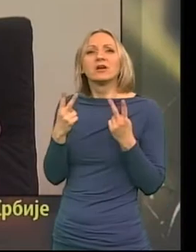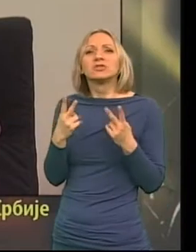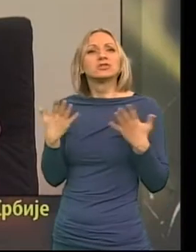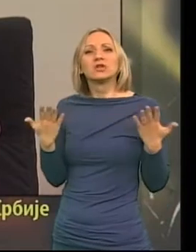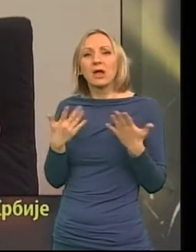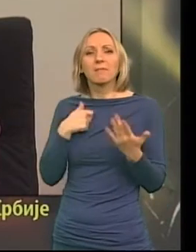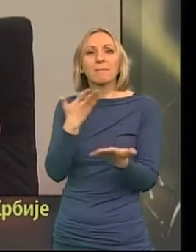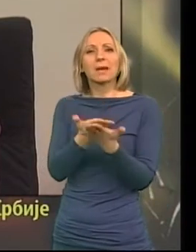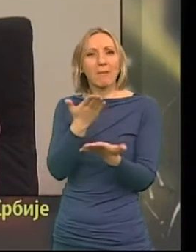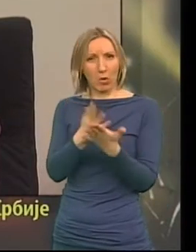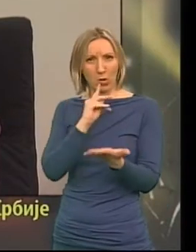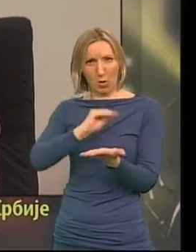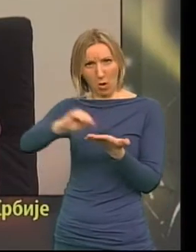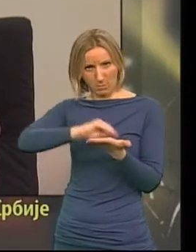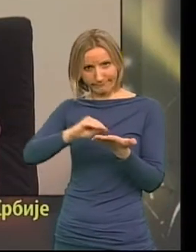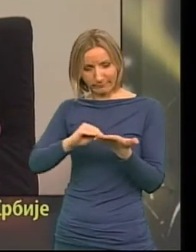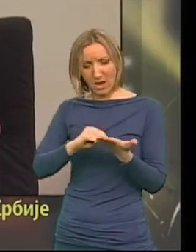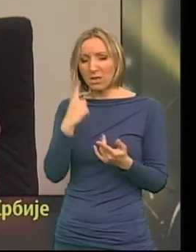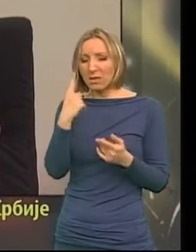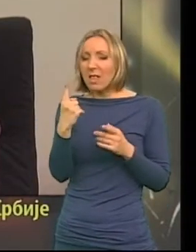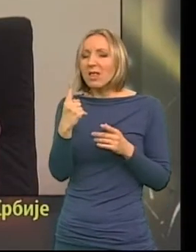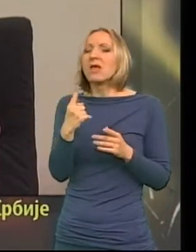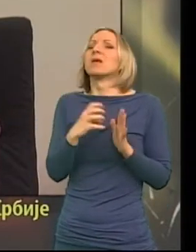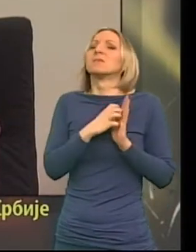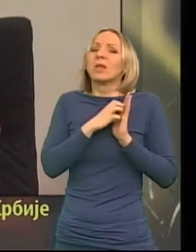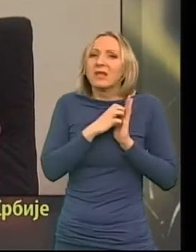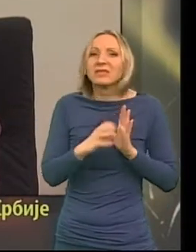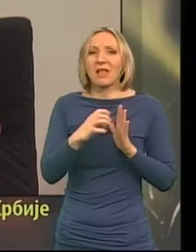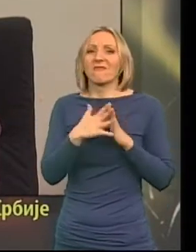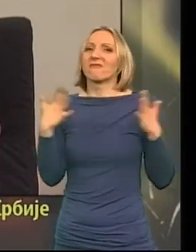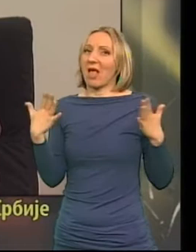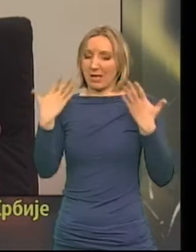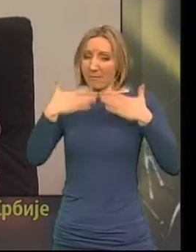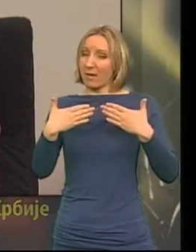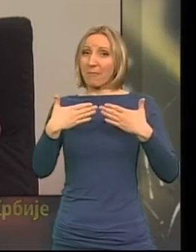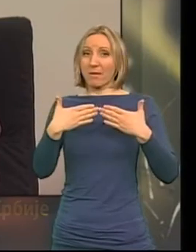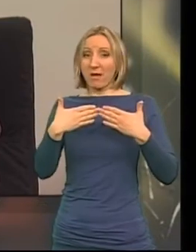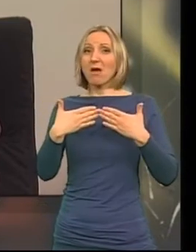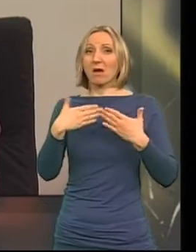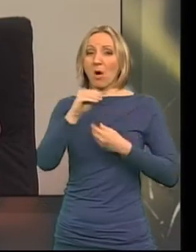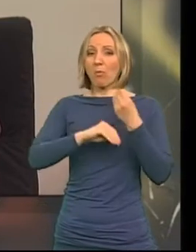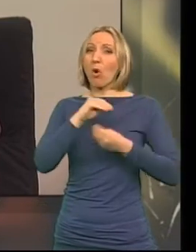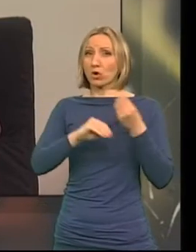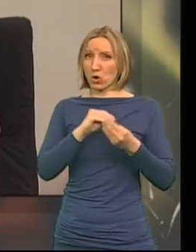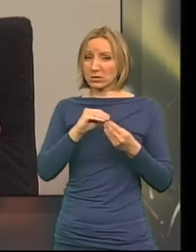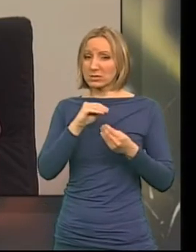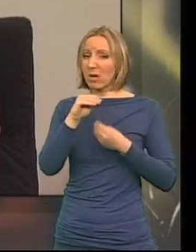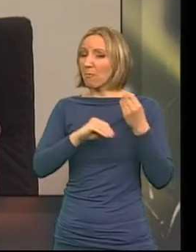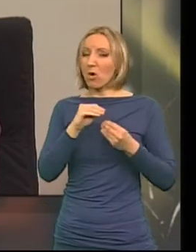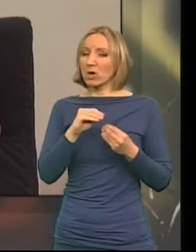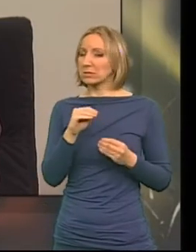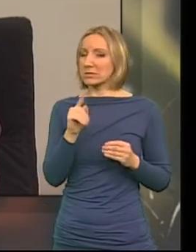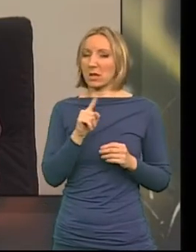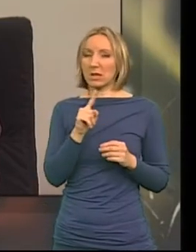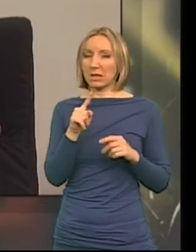ja bih pomenula da je dalje velika prepreka prvo u samoj porodici. Porodica često nije u stanju da prepozna kada je